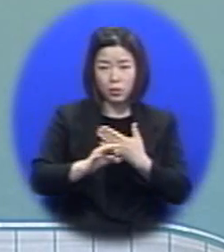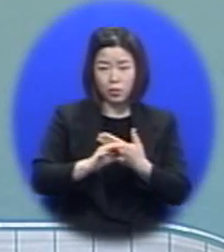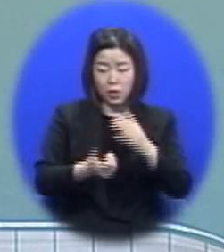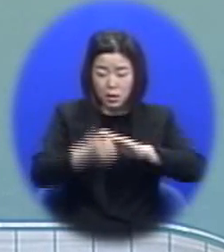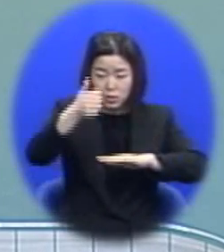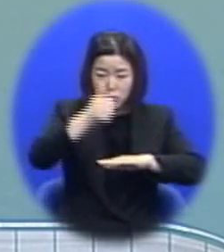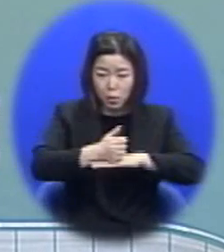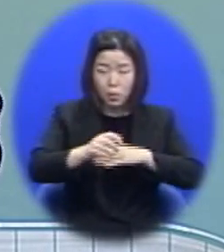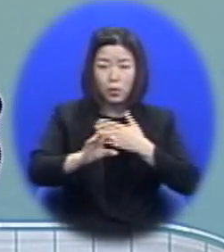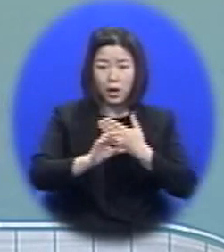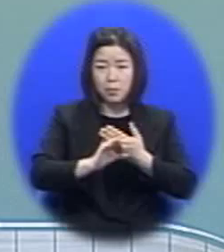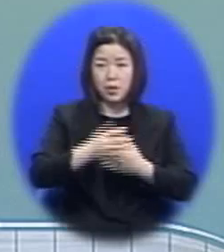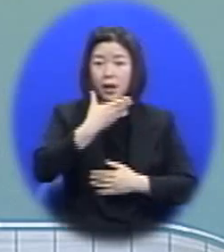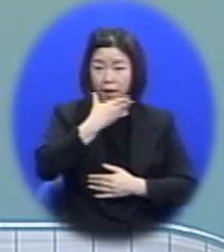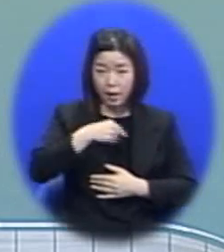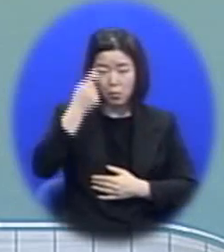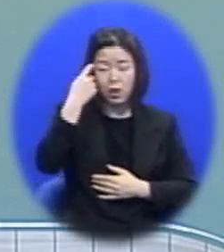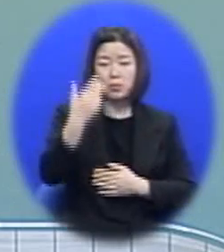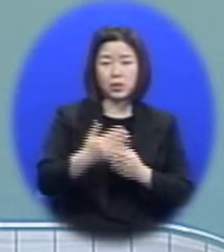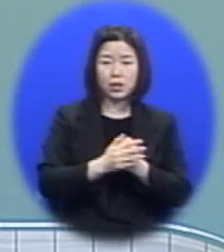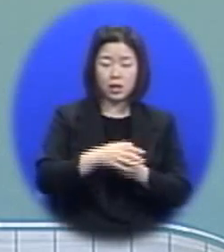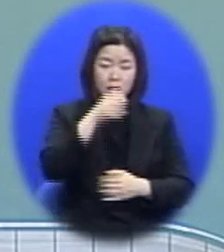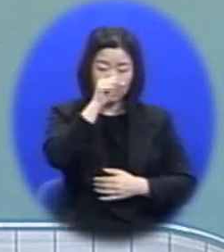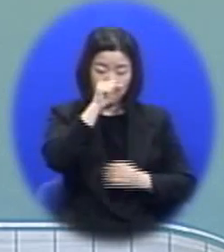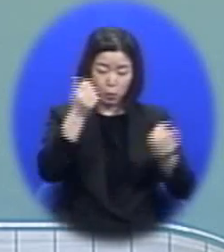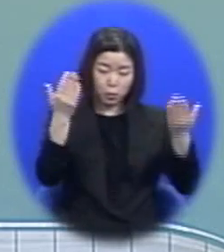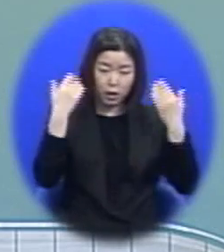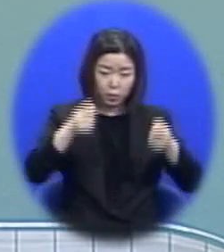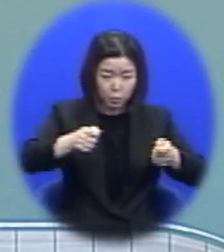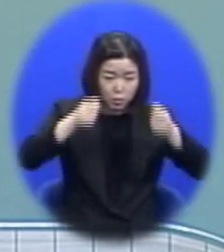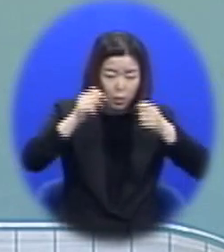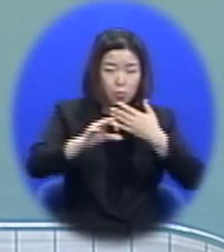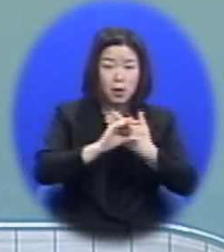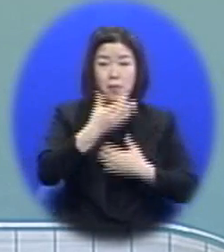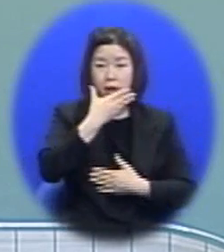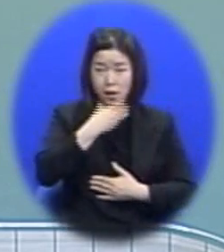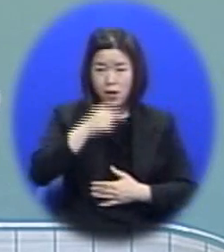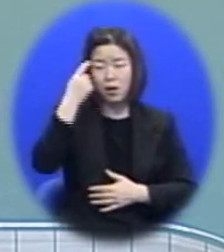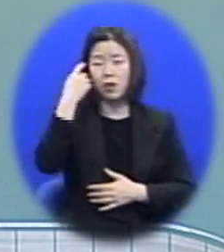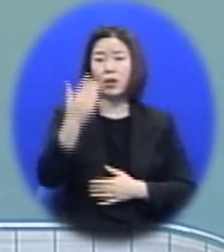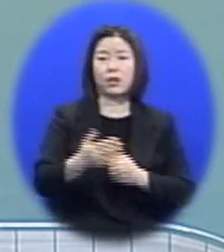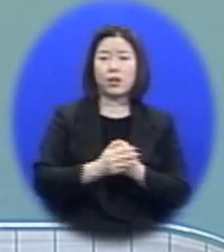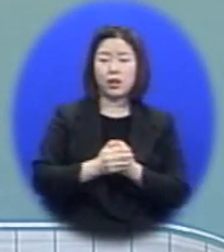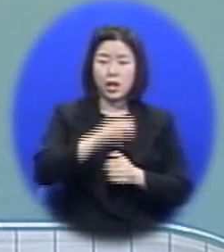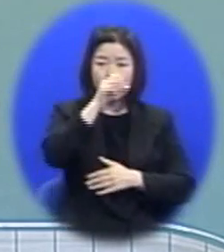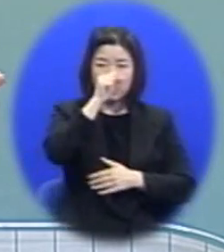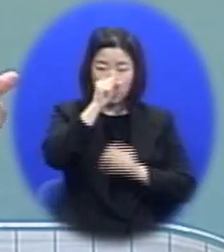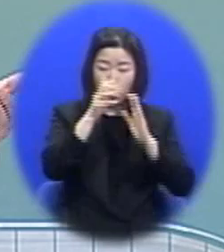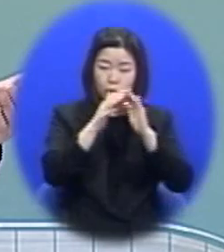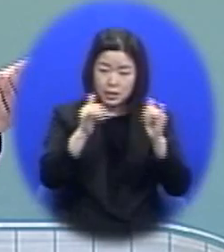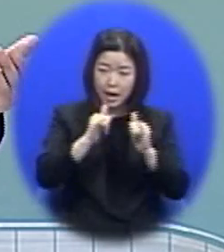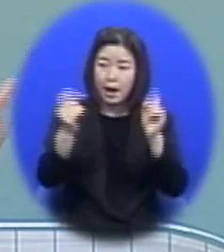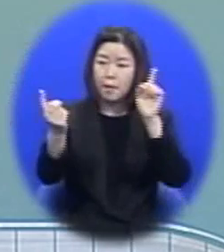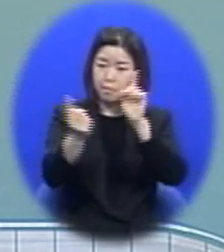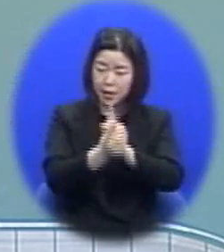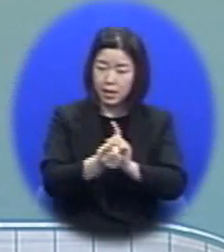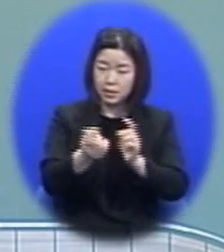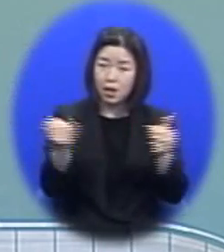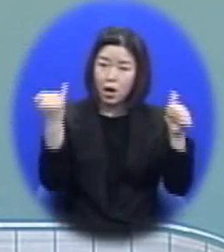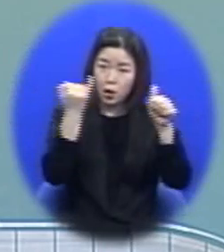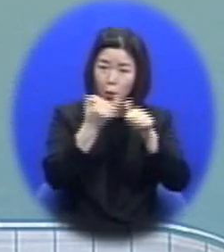아니 좋은 학교 졸업하면 행복합니까 좋은 사람 만나서 결혼하면 그냥